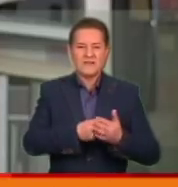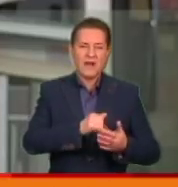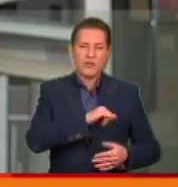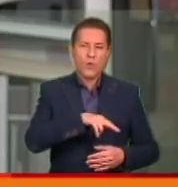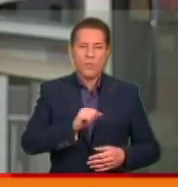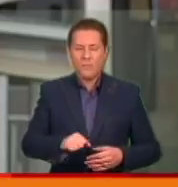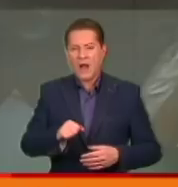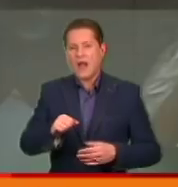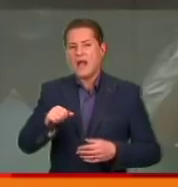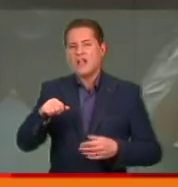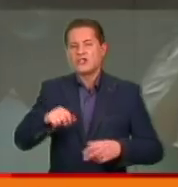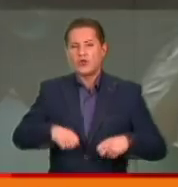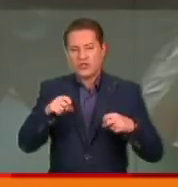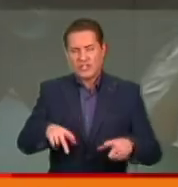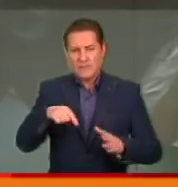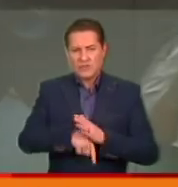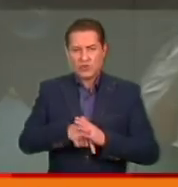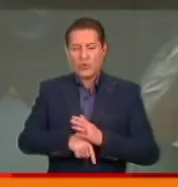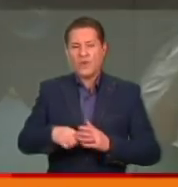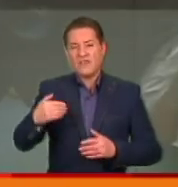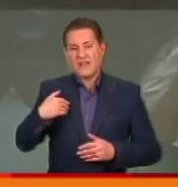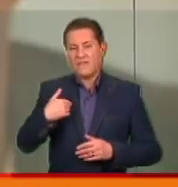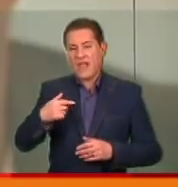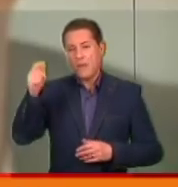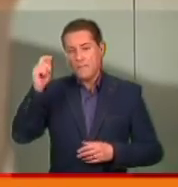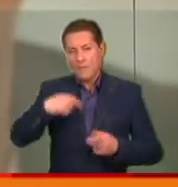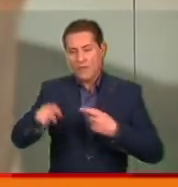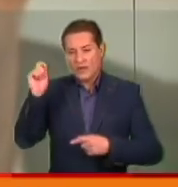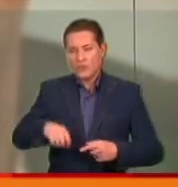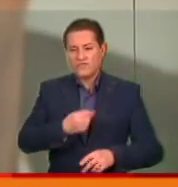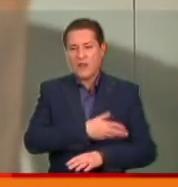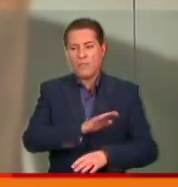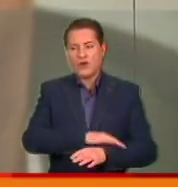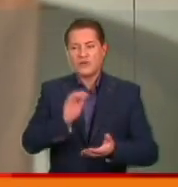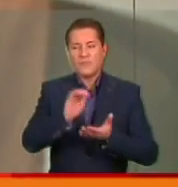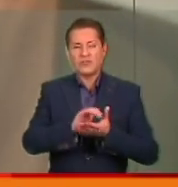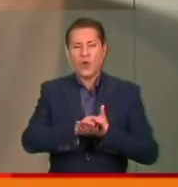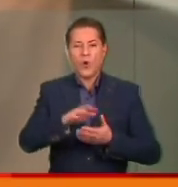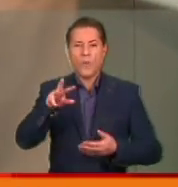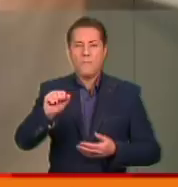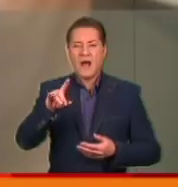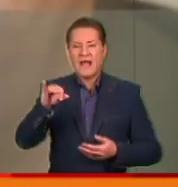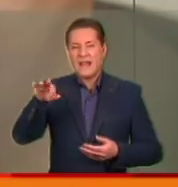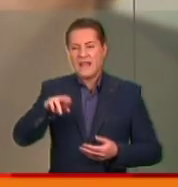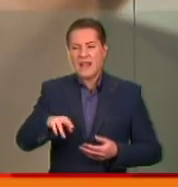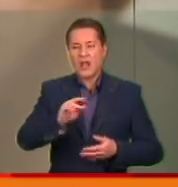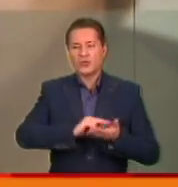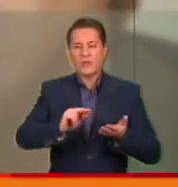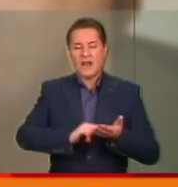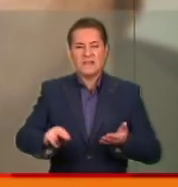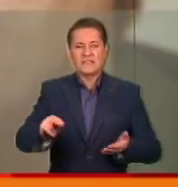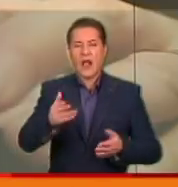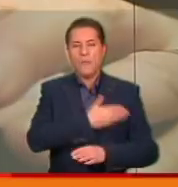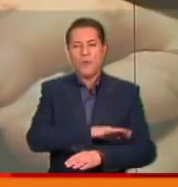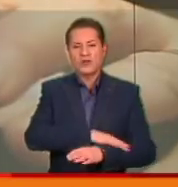крові злочинними структурами. Нещодавно я повернувся з Польщі. Там познайомився з пані Марією, журналісткою польського ТБ,